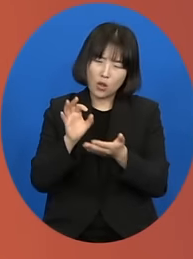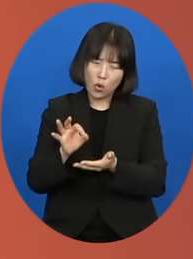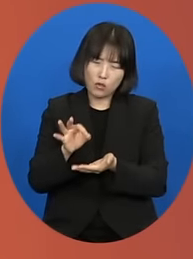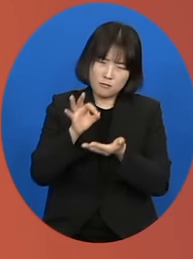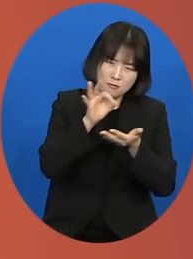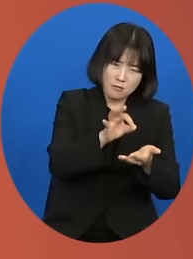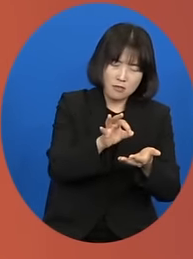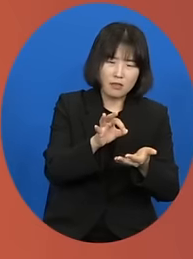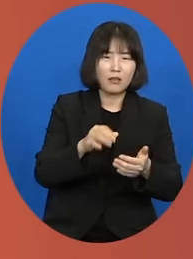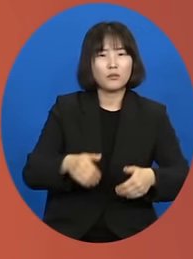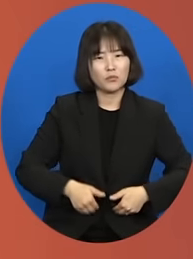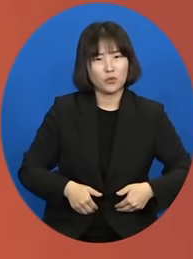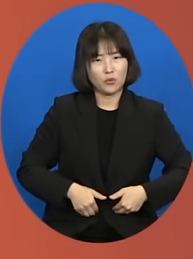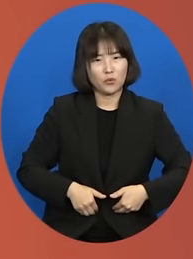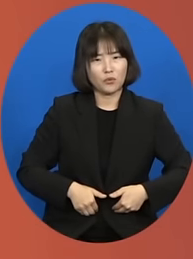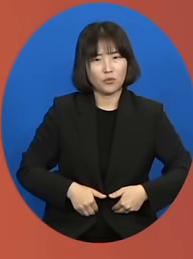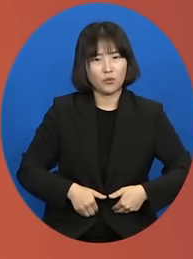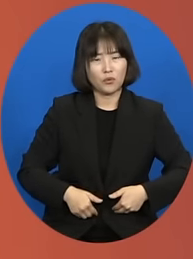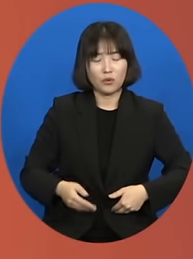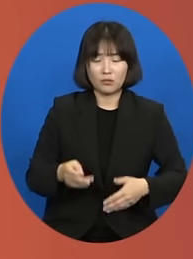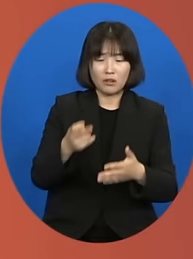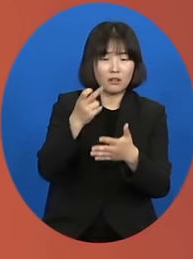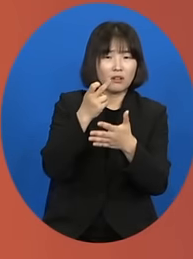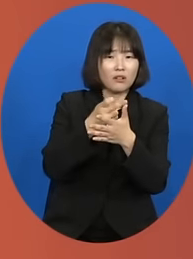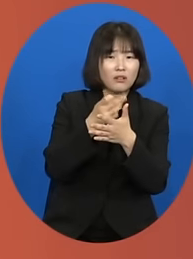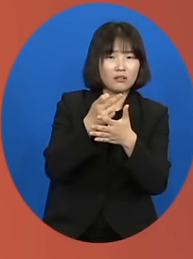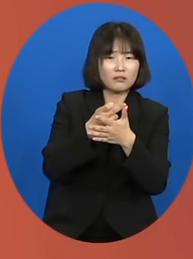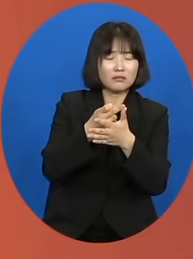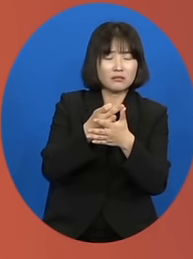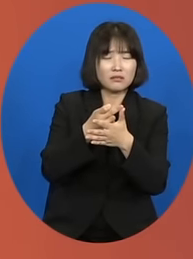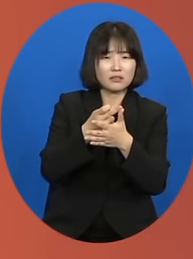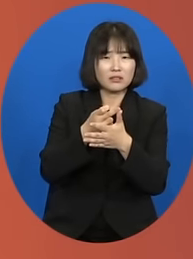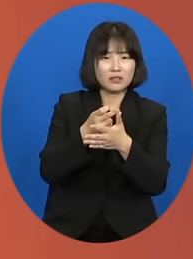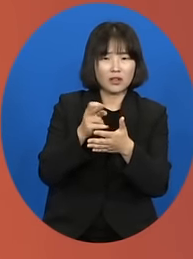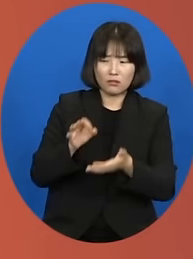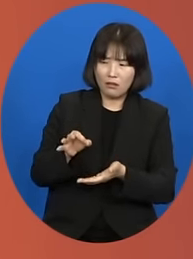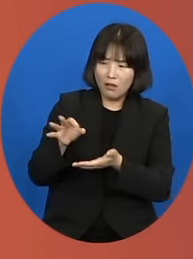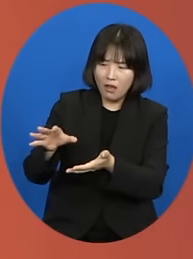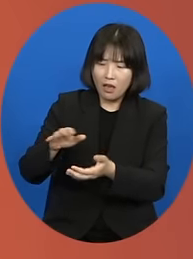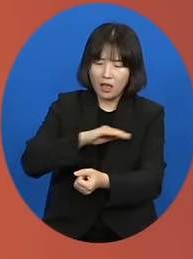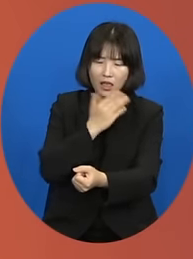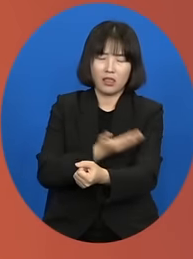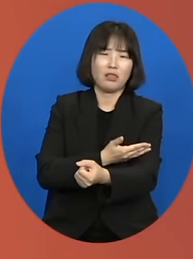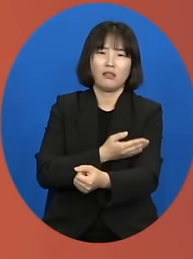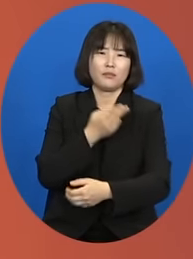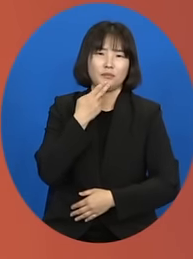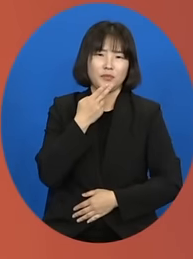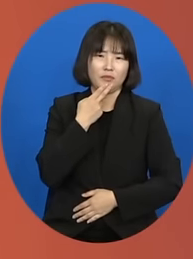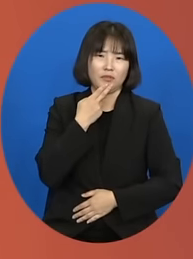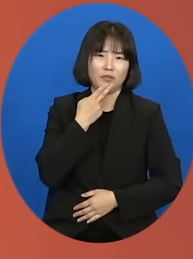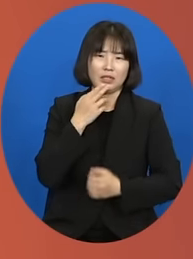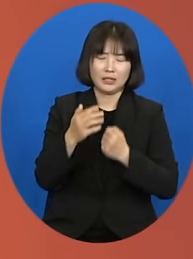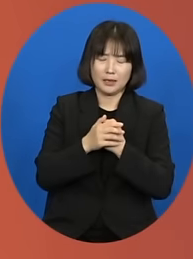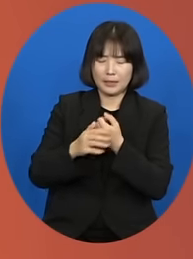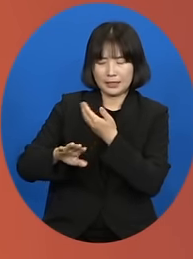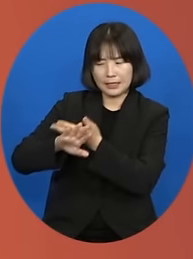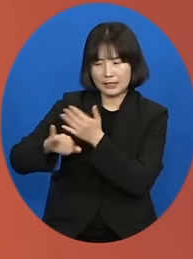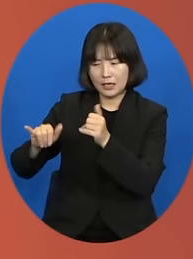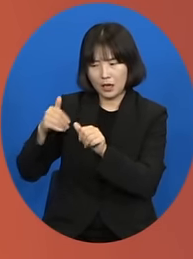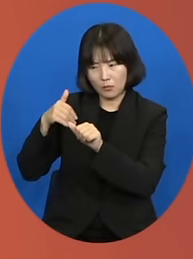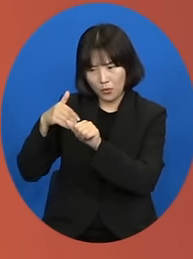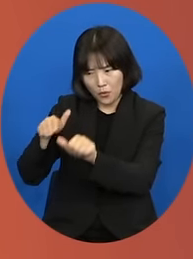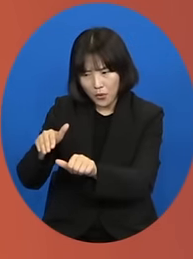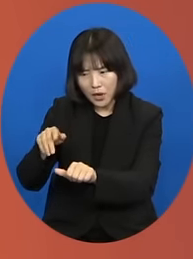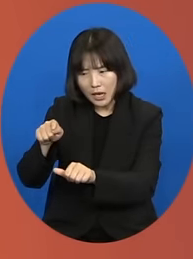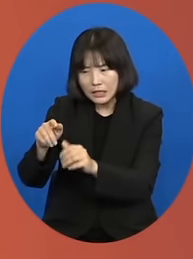큰형은 비용을 치를 수 있는 능력이 안 됩니다. 즉 이 말은 무엇이냐면 누군가를 보내서 그 사람이 어떻게